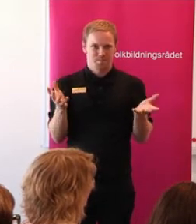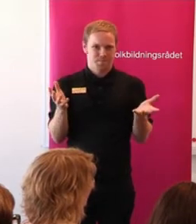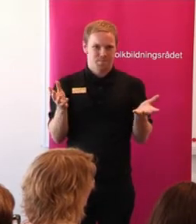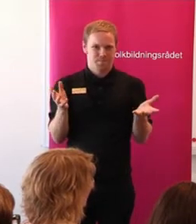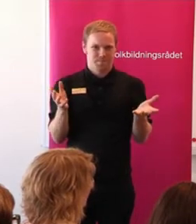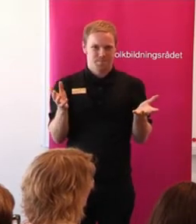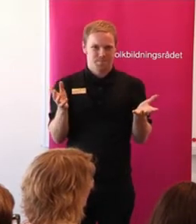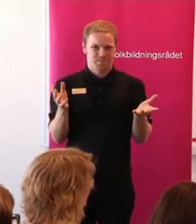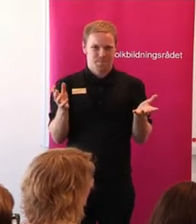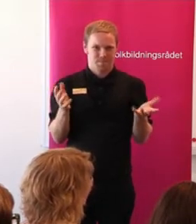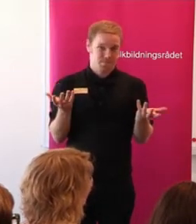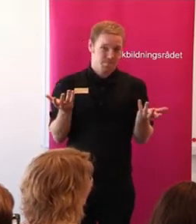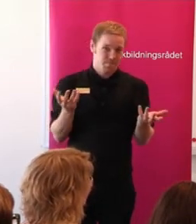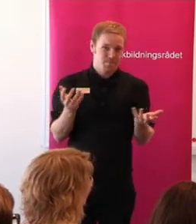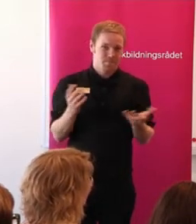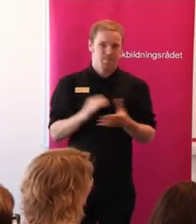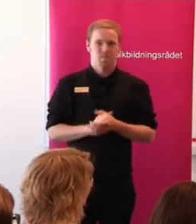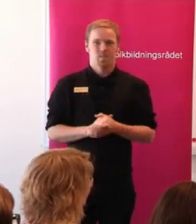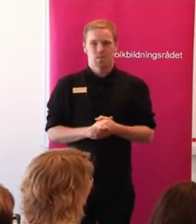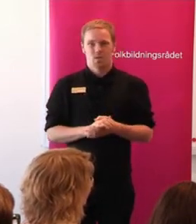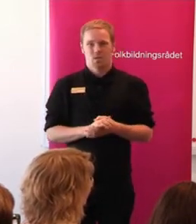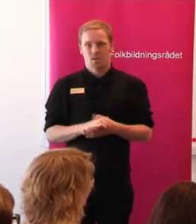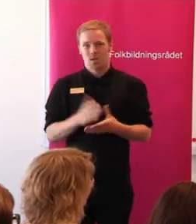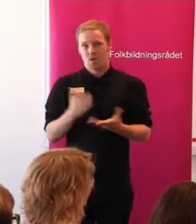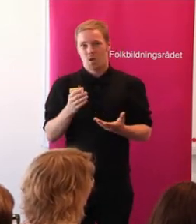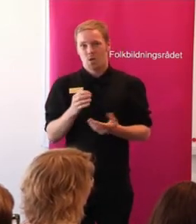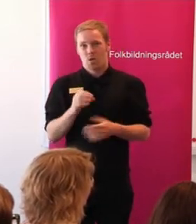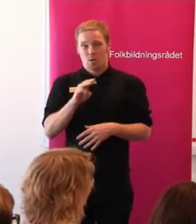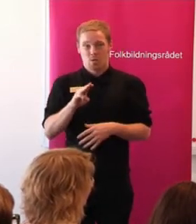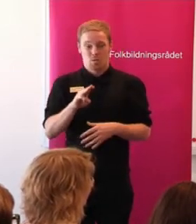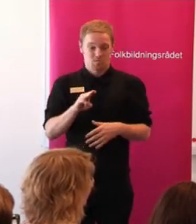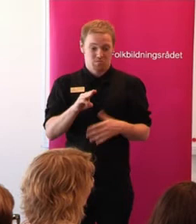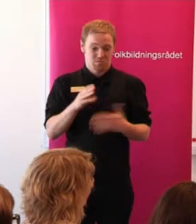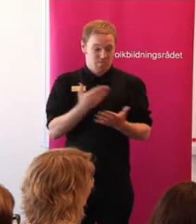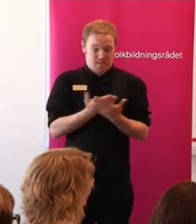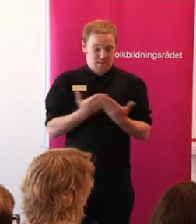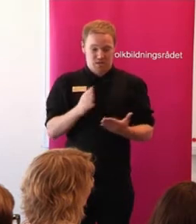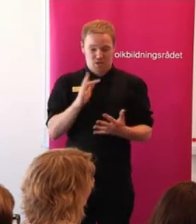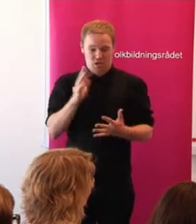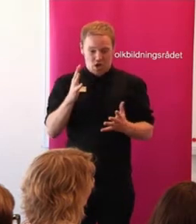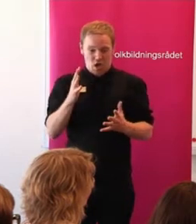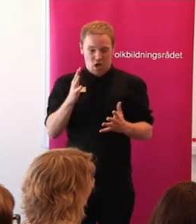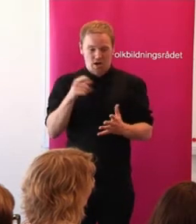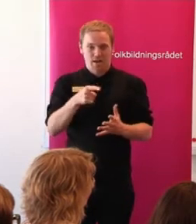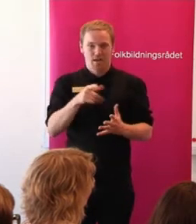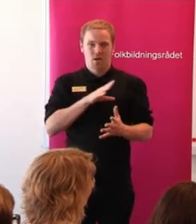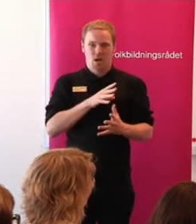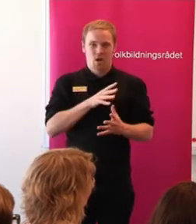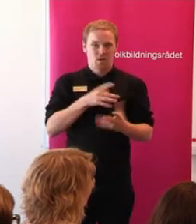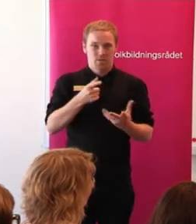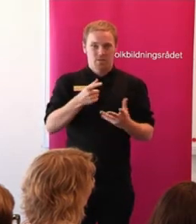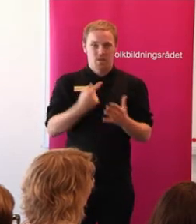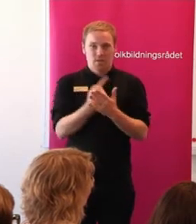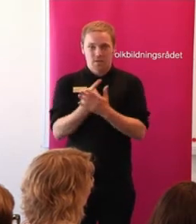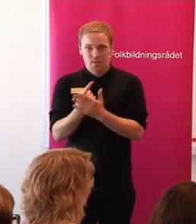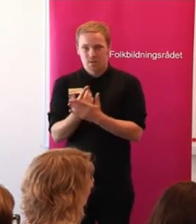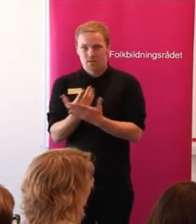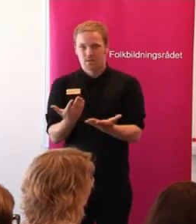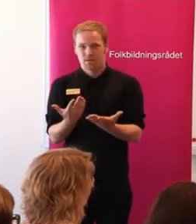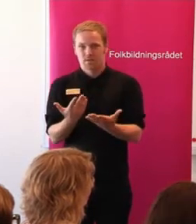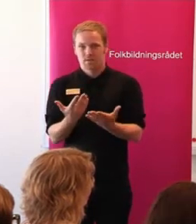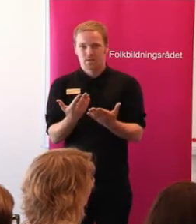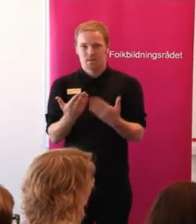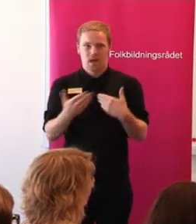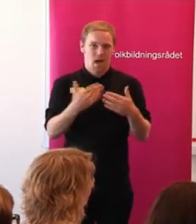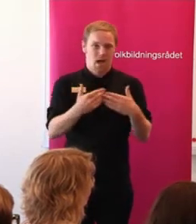annan regel där. Om vi inte skulle klara av det här tillsammans med de resurser vi har. Där måste arbetsförmedlare lära sig mycket mer av vår verktygslåda,